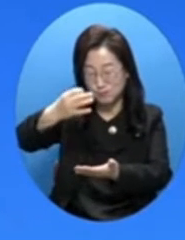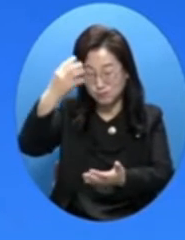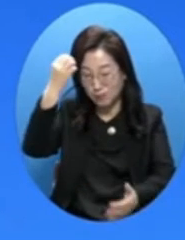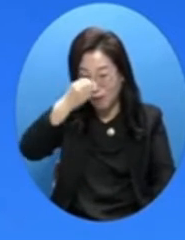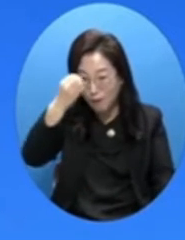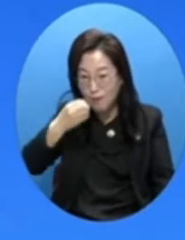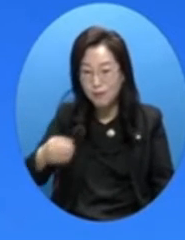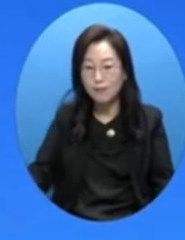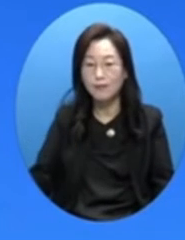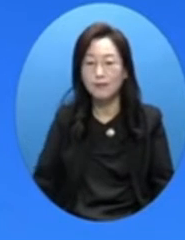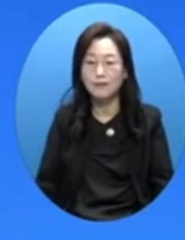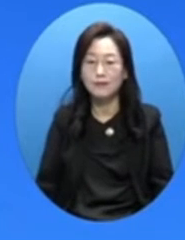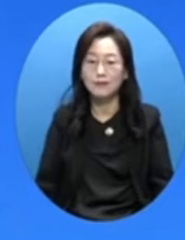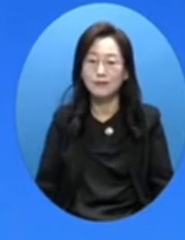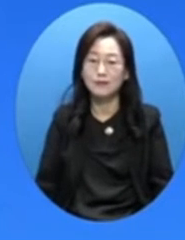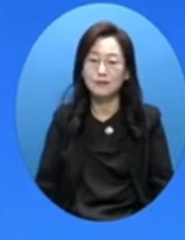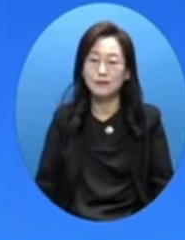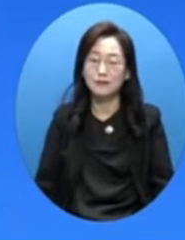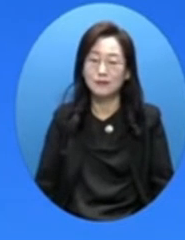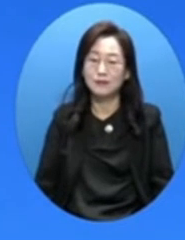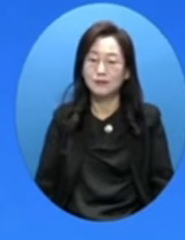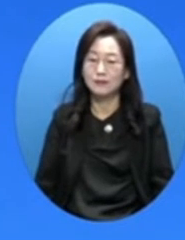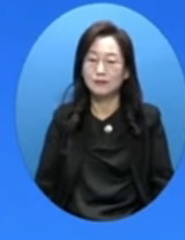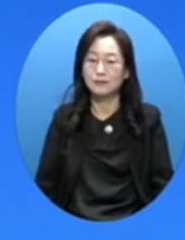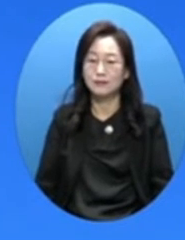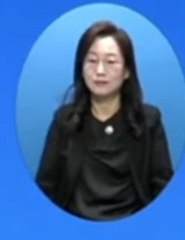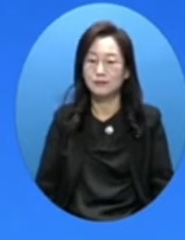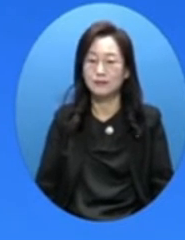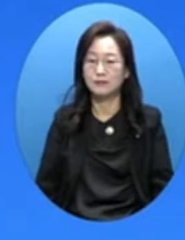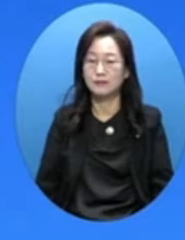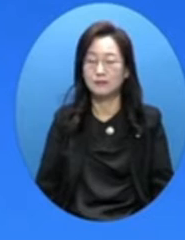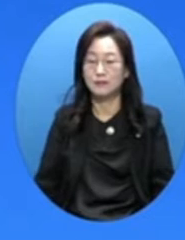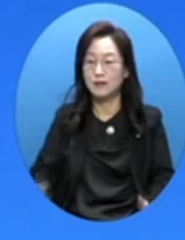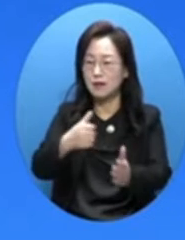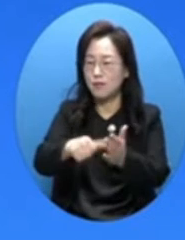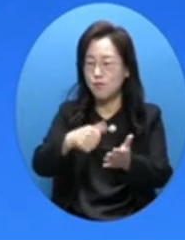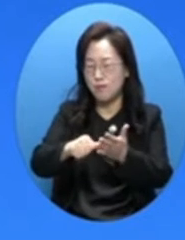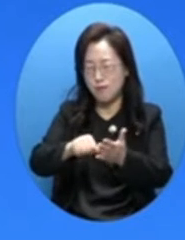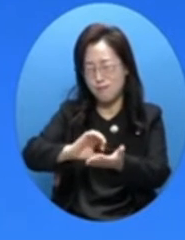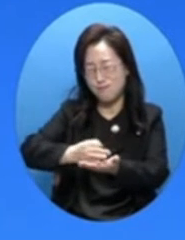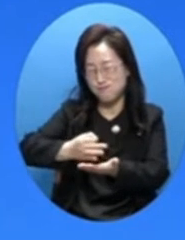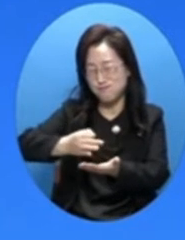얼마나 높은지 물가는 천정부지로